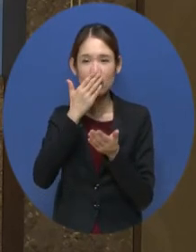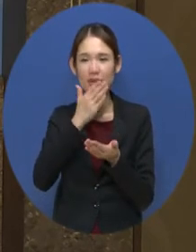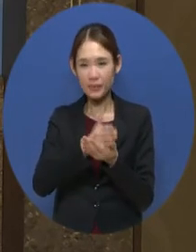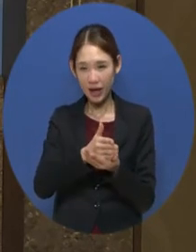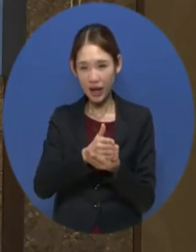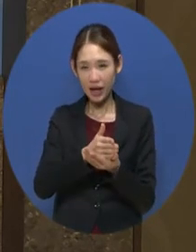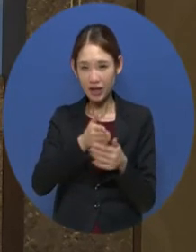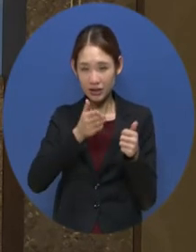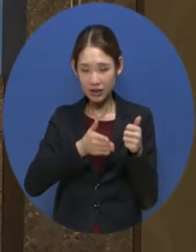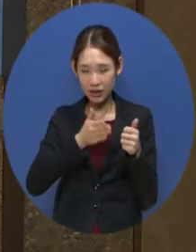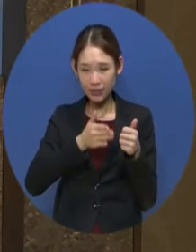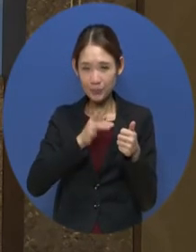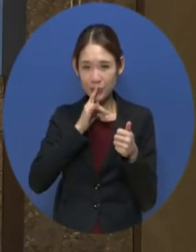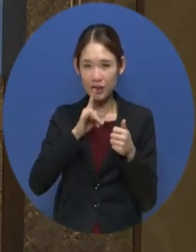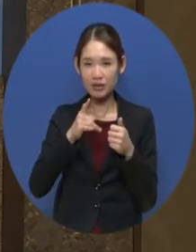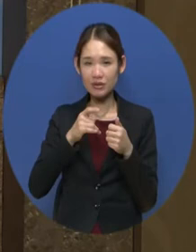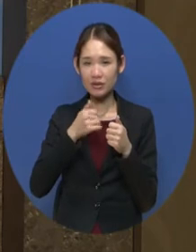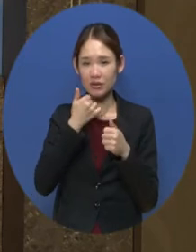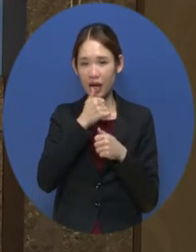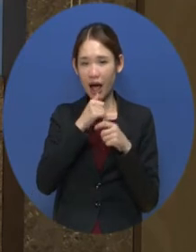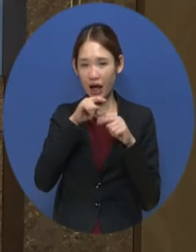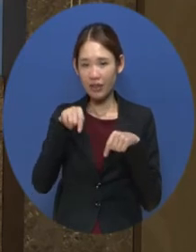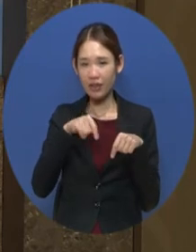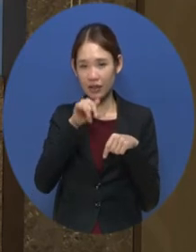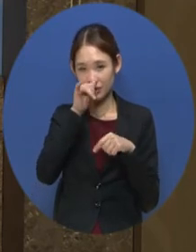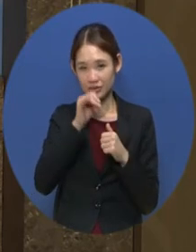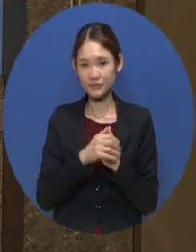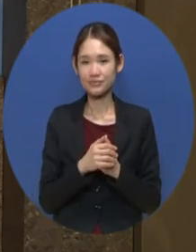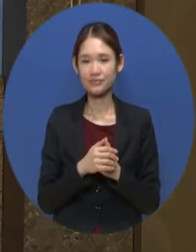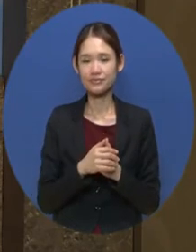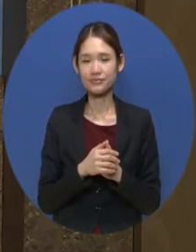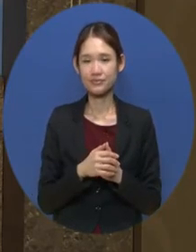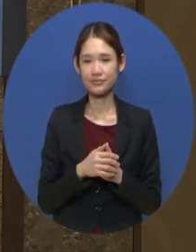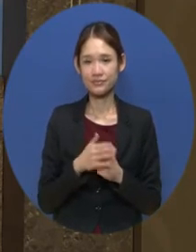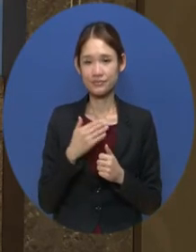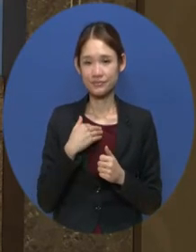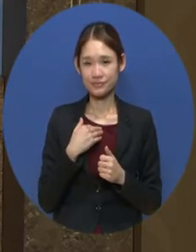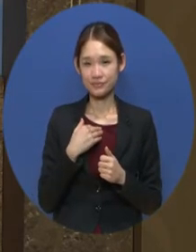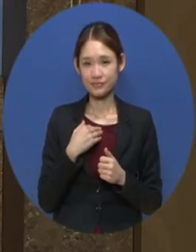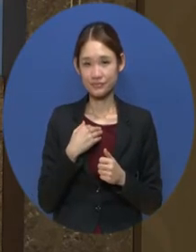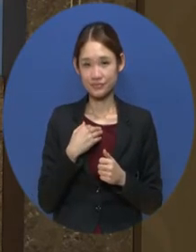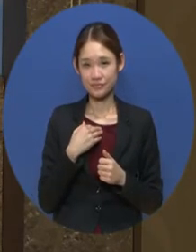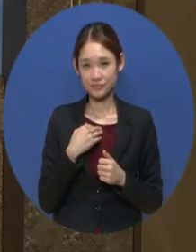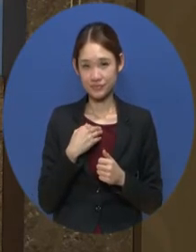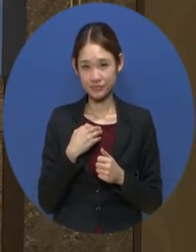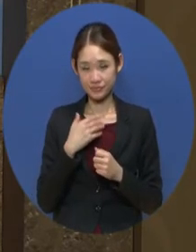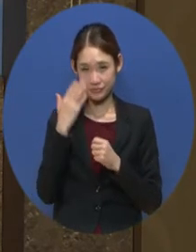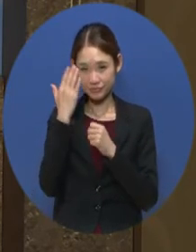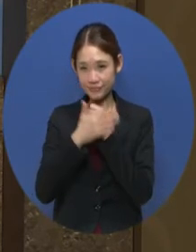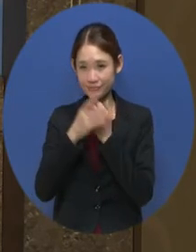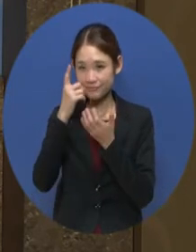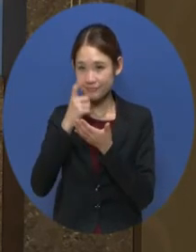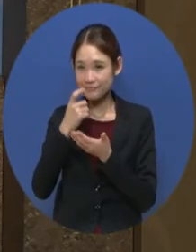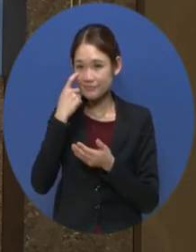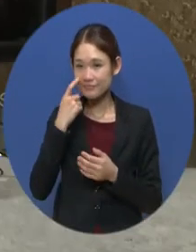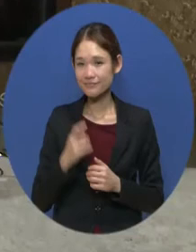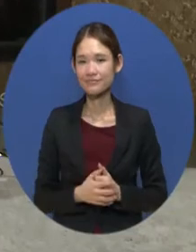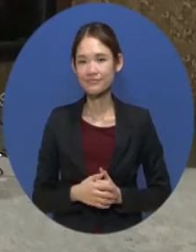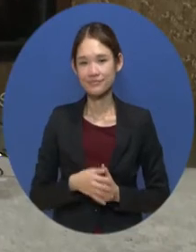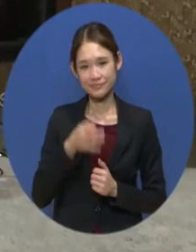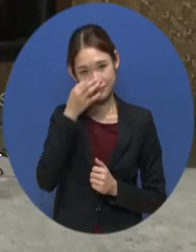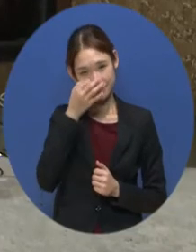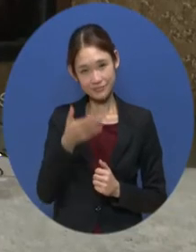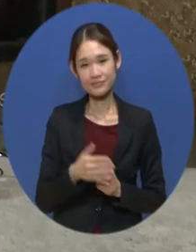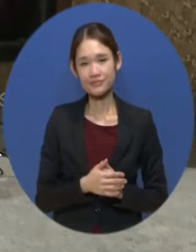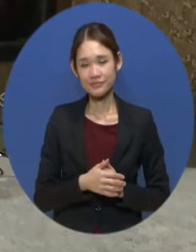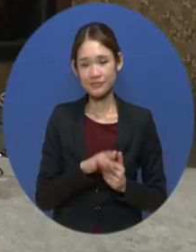삼가해 주셔야 됩니다라고 이렇게 안내 문구가 먼저 나옵니다. 그래서 제가 한번 촬영을 한번 해볼까요? 네네. 예, 한번 보여드릴게요.